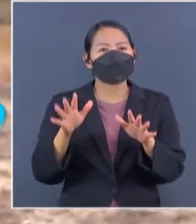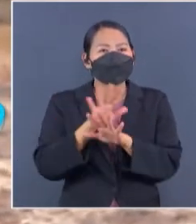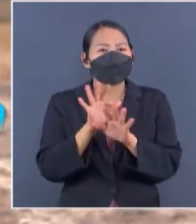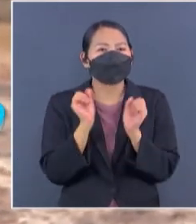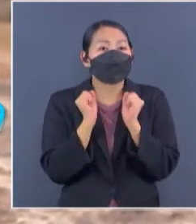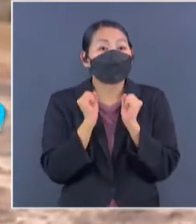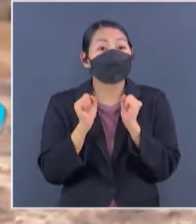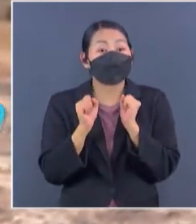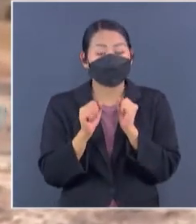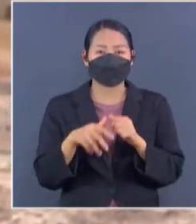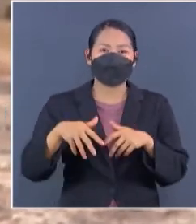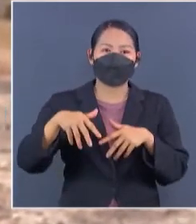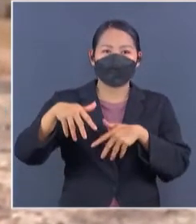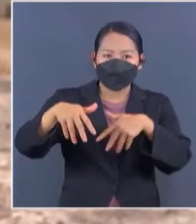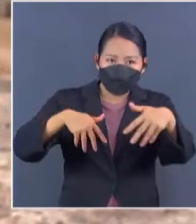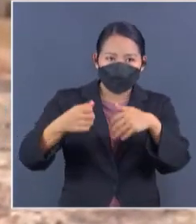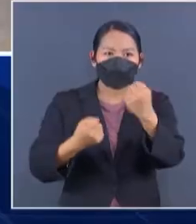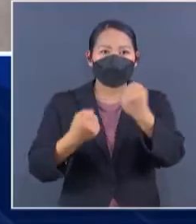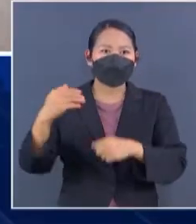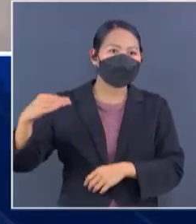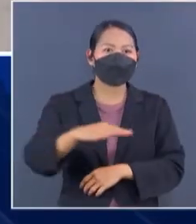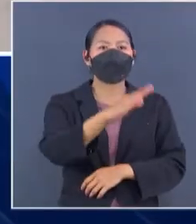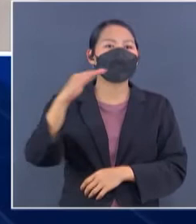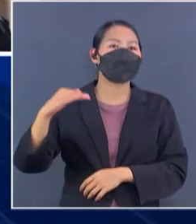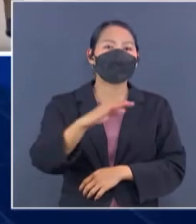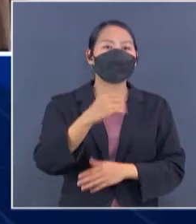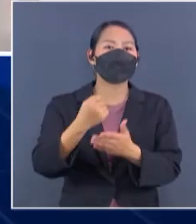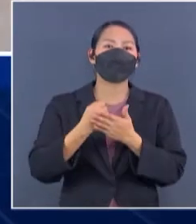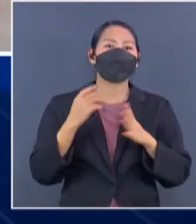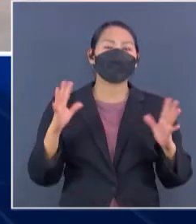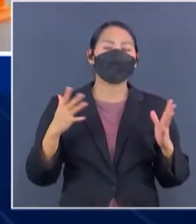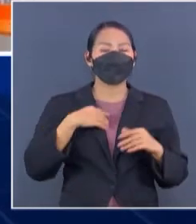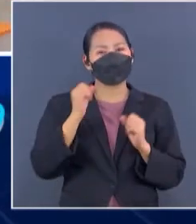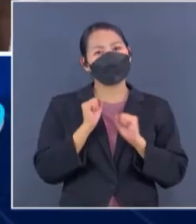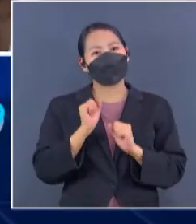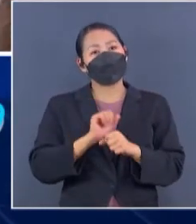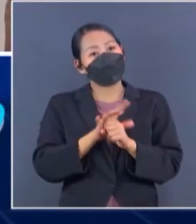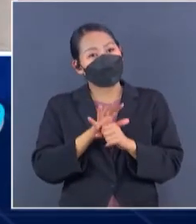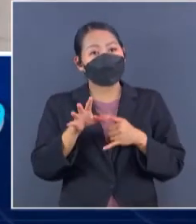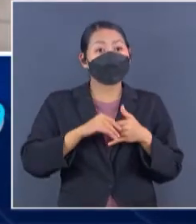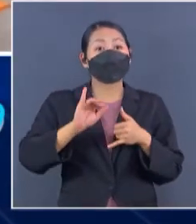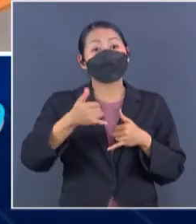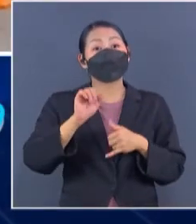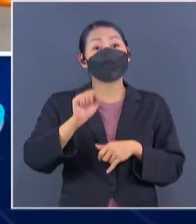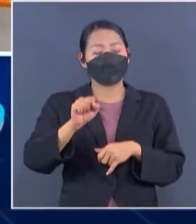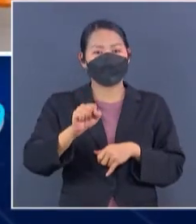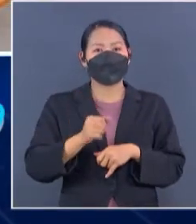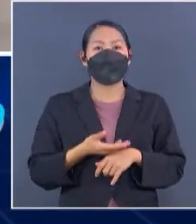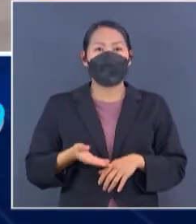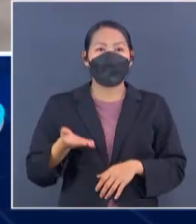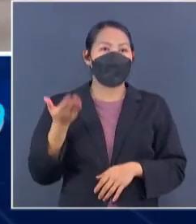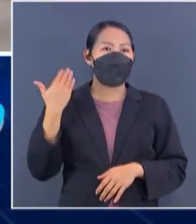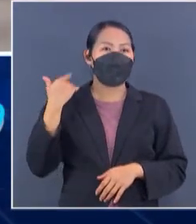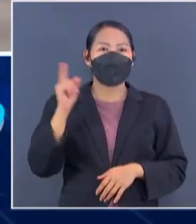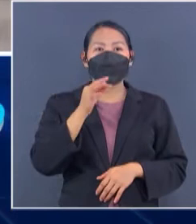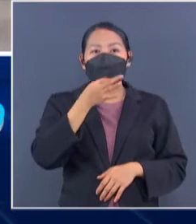เขาก็กลัวเป็นโควิดอะไรว่าง คุณสมหมายก็ถึงบ้านปลอดภัยนะครับแต่ว่าก่อนหน้านี้เองไปทำงานที่จังหวัดระยองไปเป็นรป